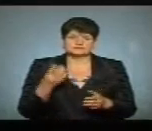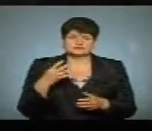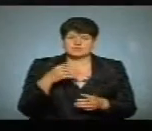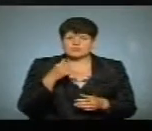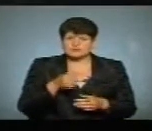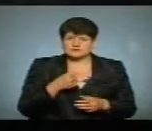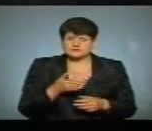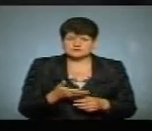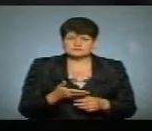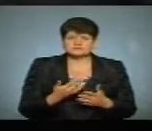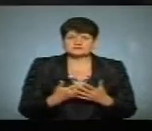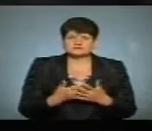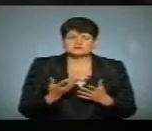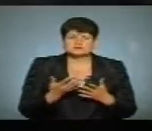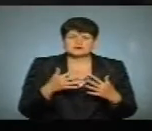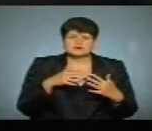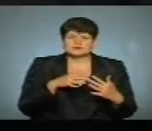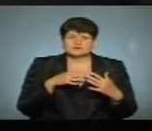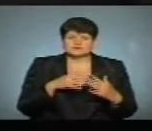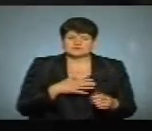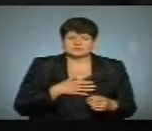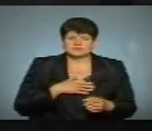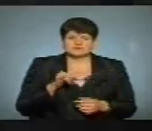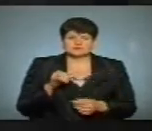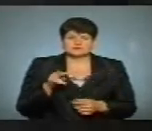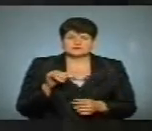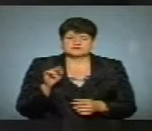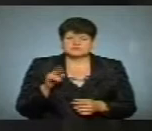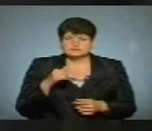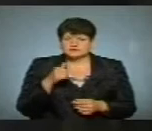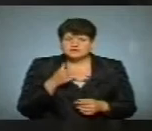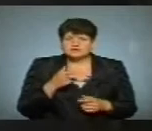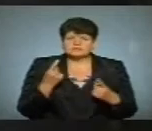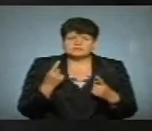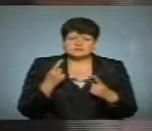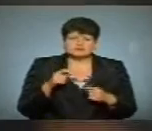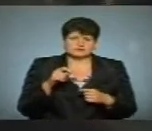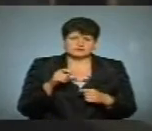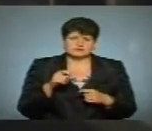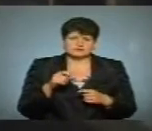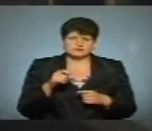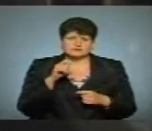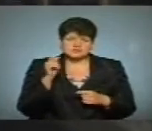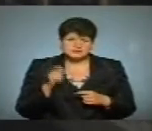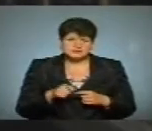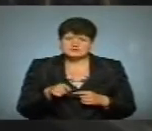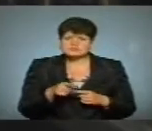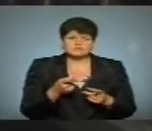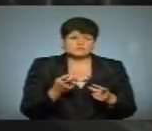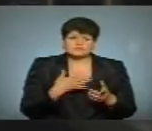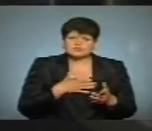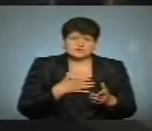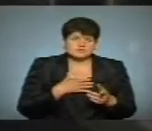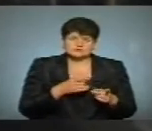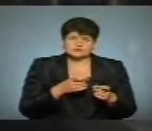40-х років, якраз яким воювали наші упівці в роки Великої Вітчизняної війни. Вони своєї зброї не мали, це зброя,